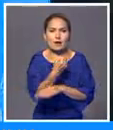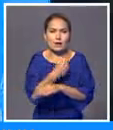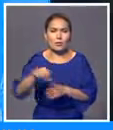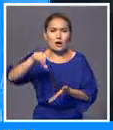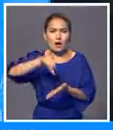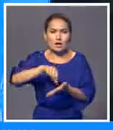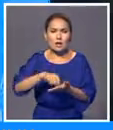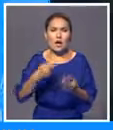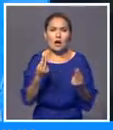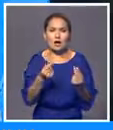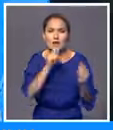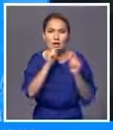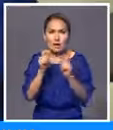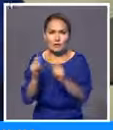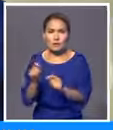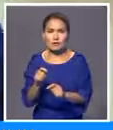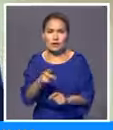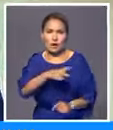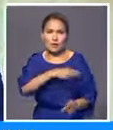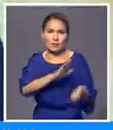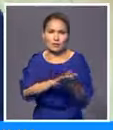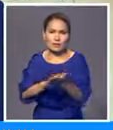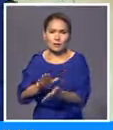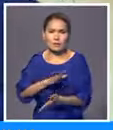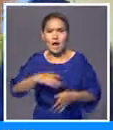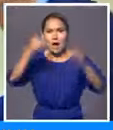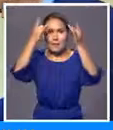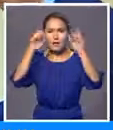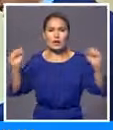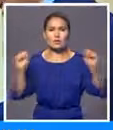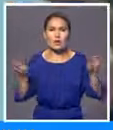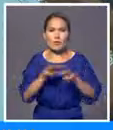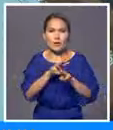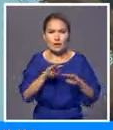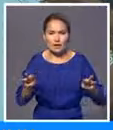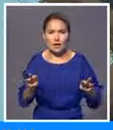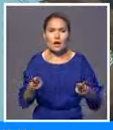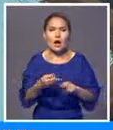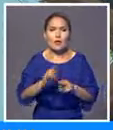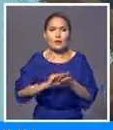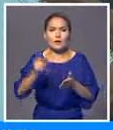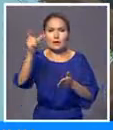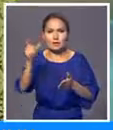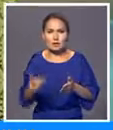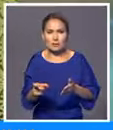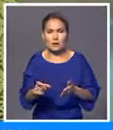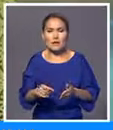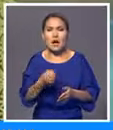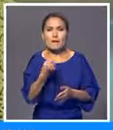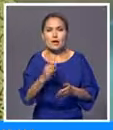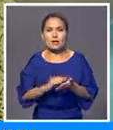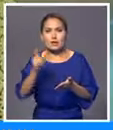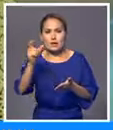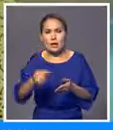мен қатысушыларға қаржылай және ынталандыру сыйлықтары табысталды. Мәдениет және спорт министрі сондай-ақ осы салада қалам тартып жүрген